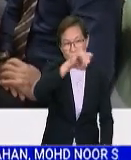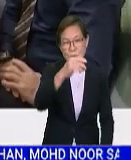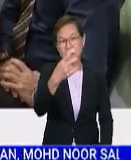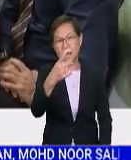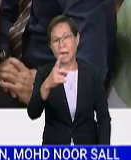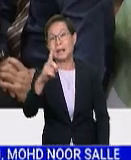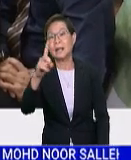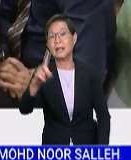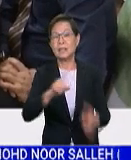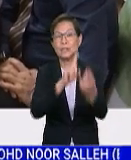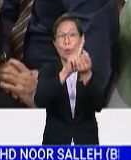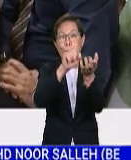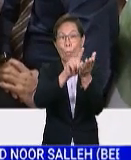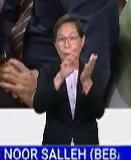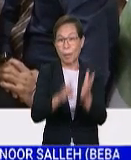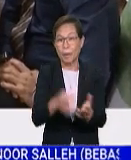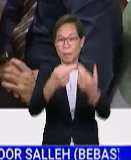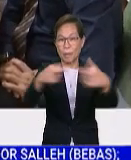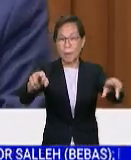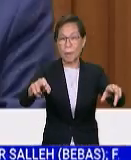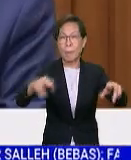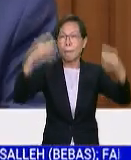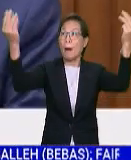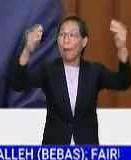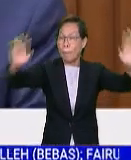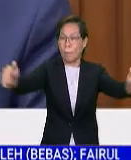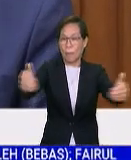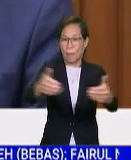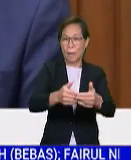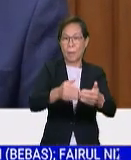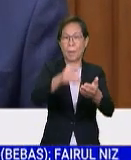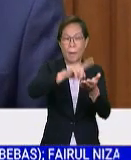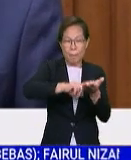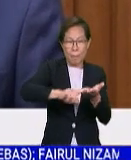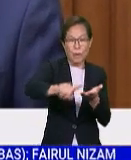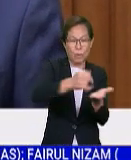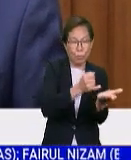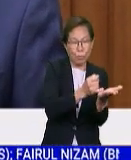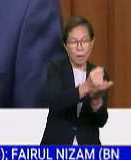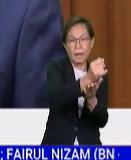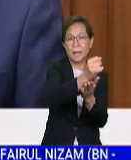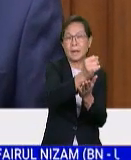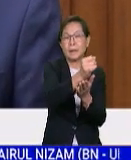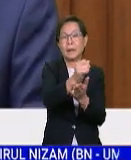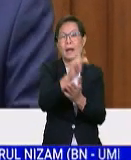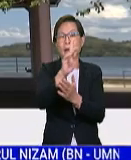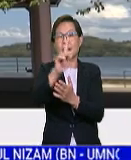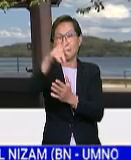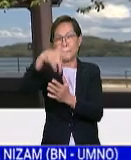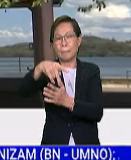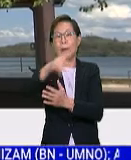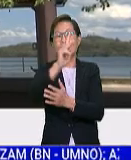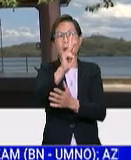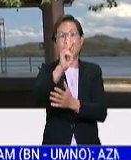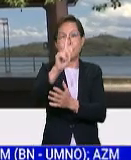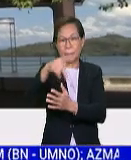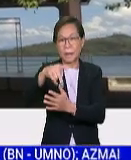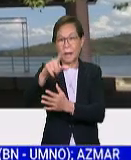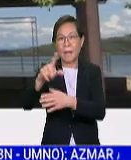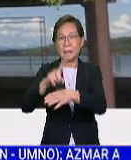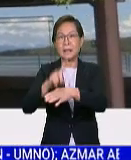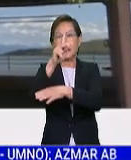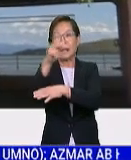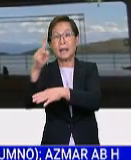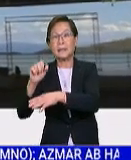segnyay selepas merasmikan Majlis penutupan Minggu integriti kplb Sabah di Kota Kinabalu tambah beliau